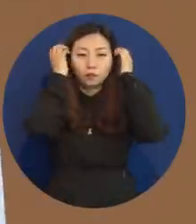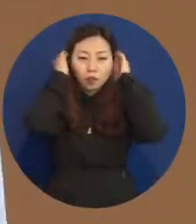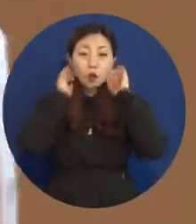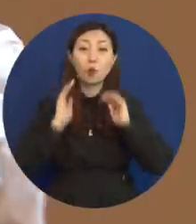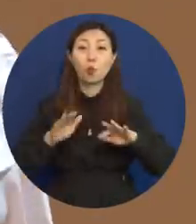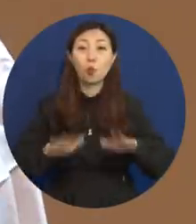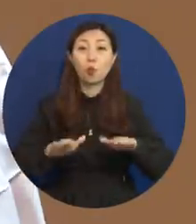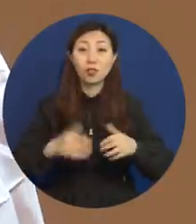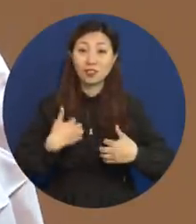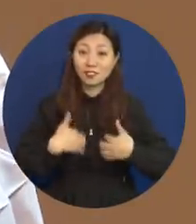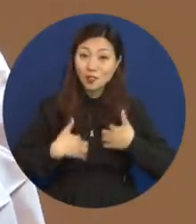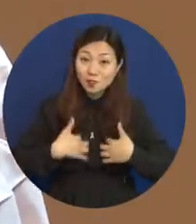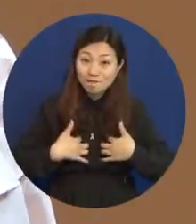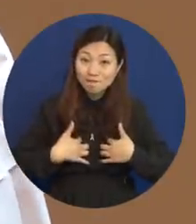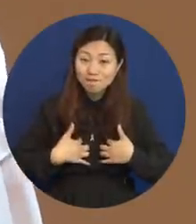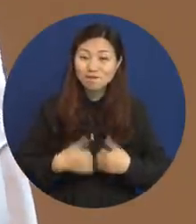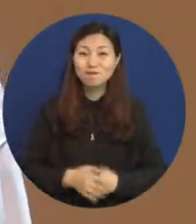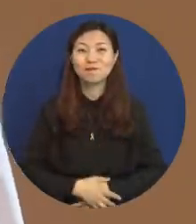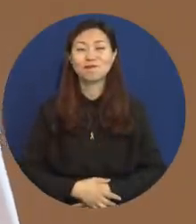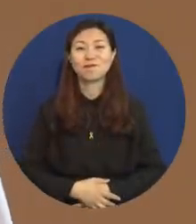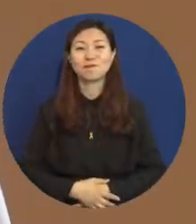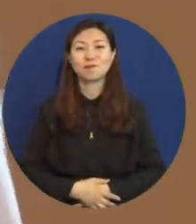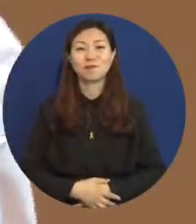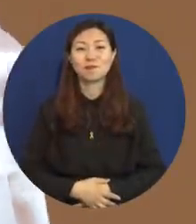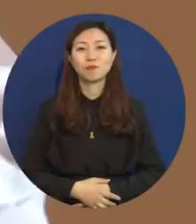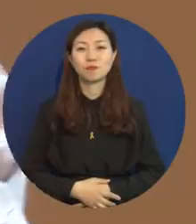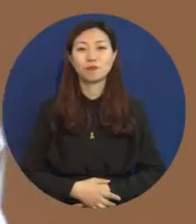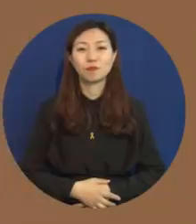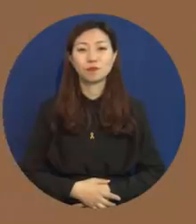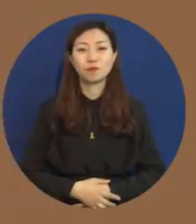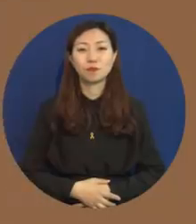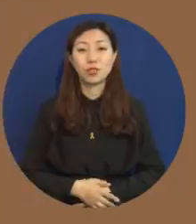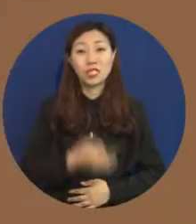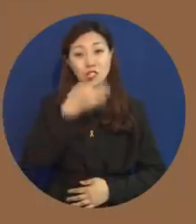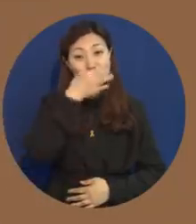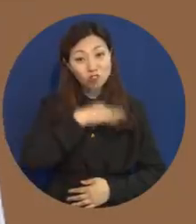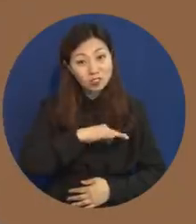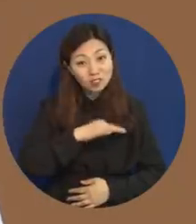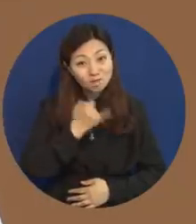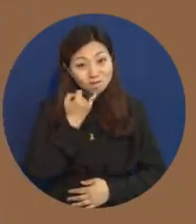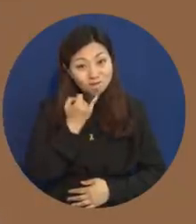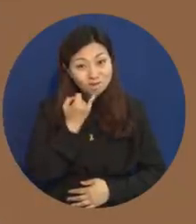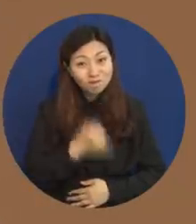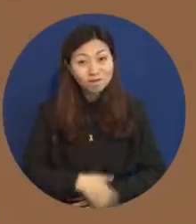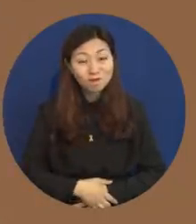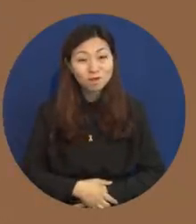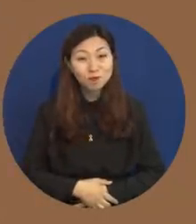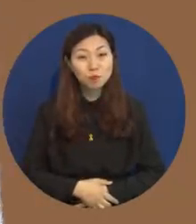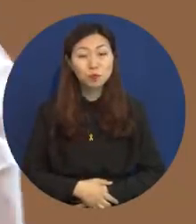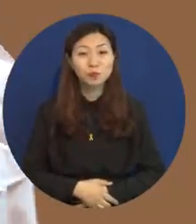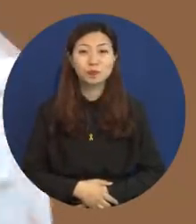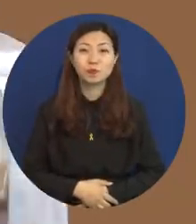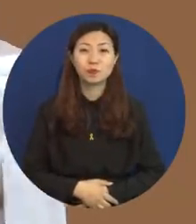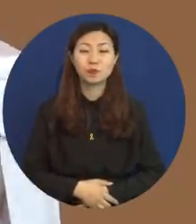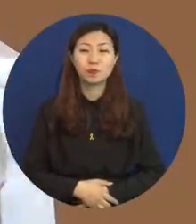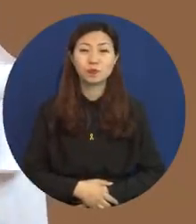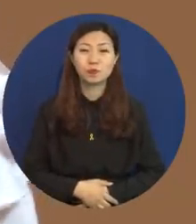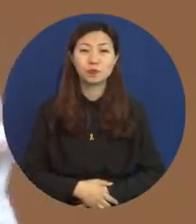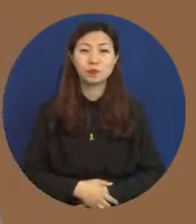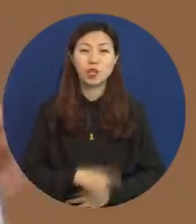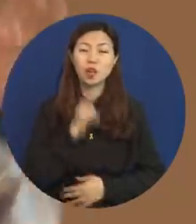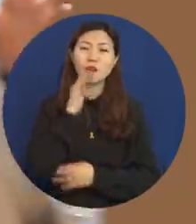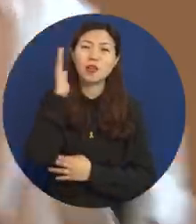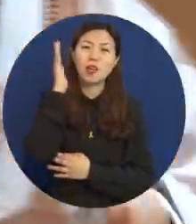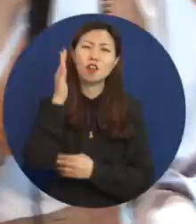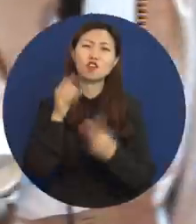오늘 어떻게? 재밌었어요? 네. 어떻게 유익했습니까? 네. 근데 이 얘기는